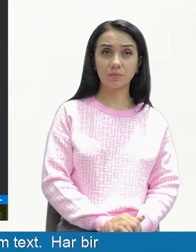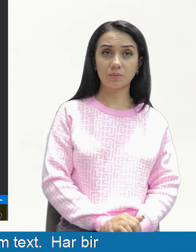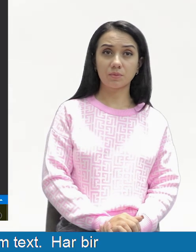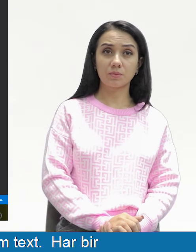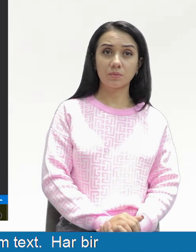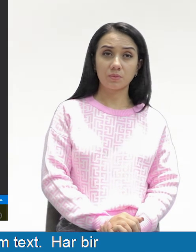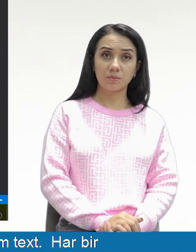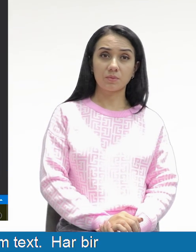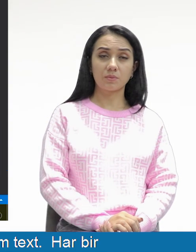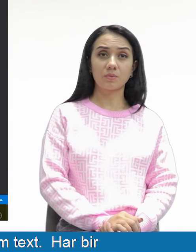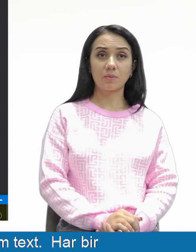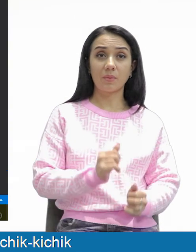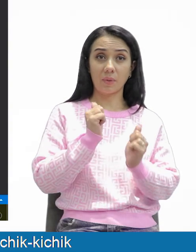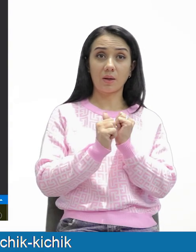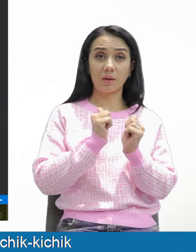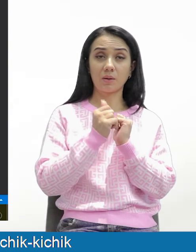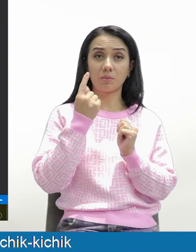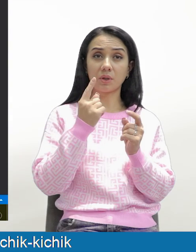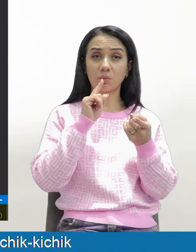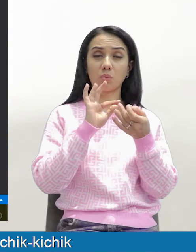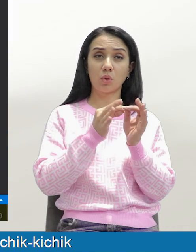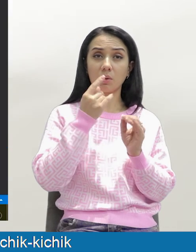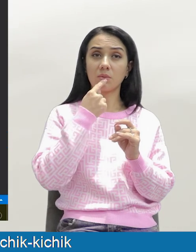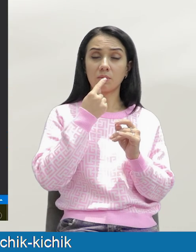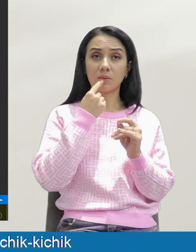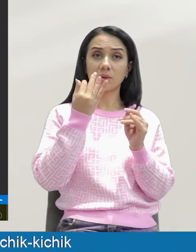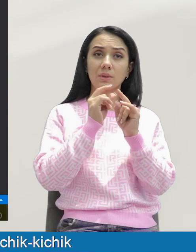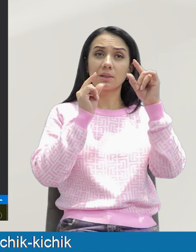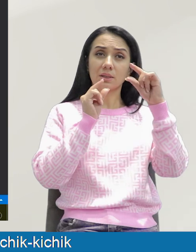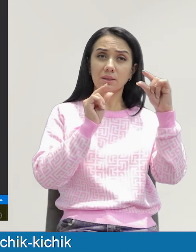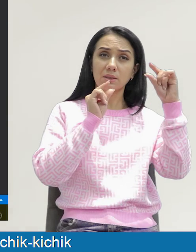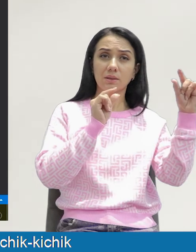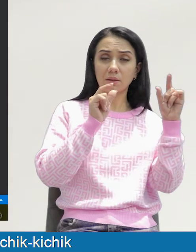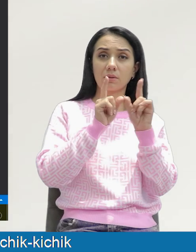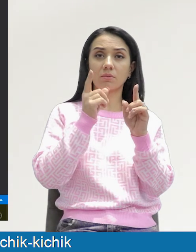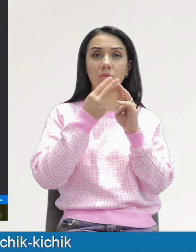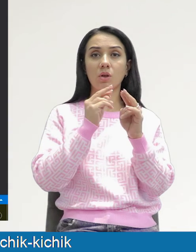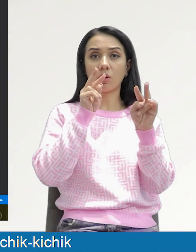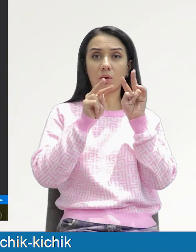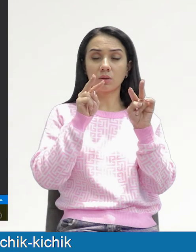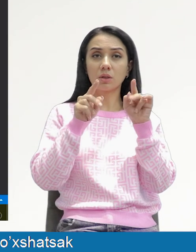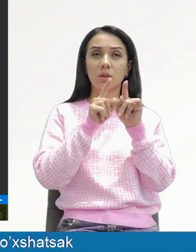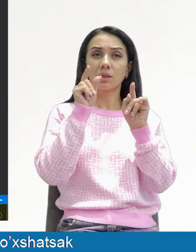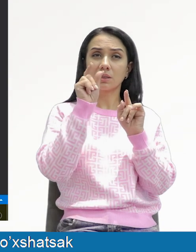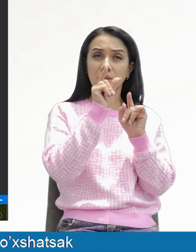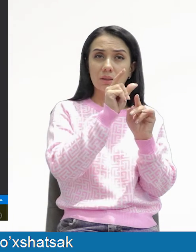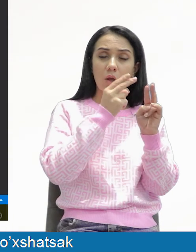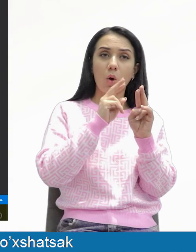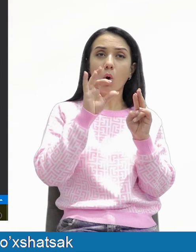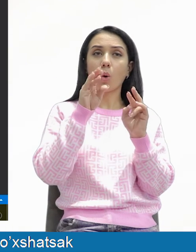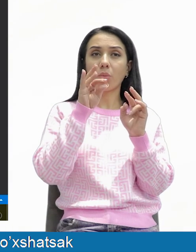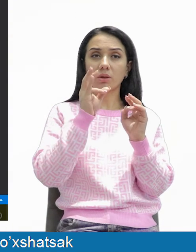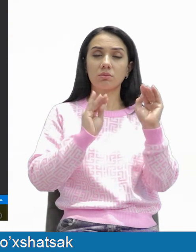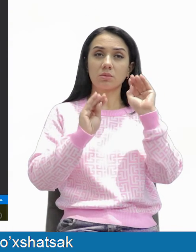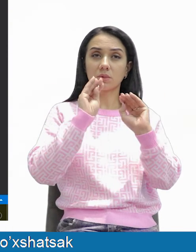Ya'ni har bir mukammal dasturimiz ham shunaqa kichik-kichik kontrollardan, kichik-kichik